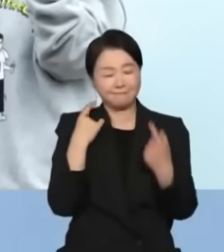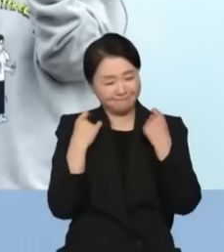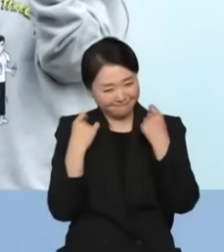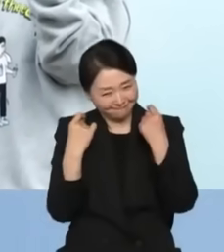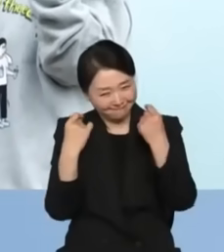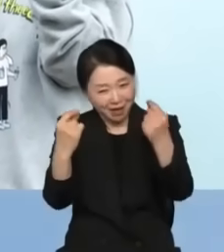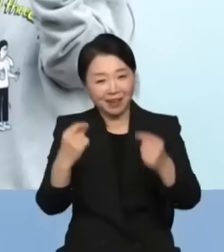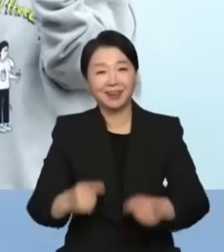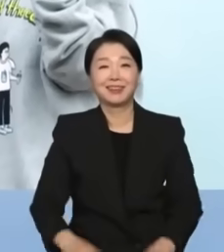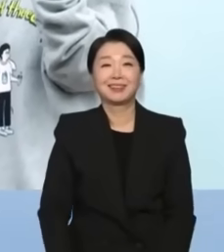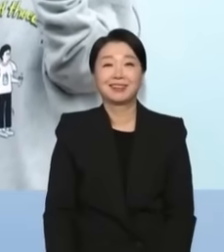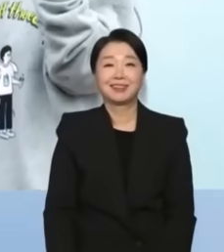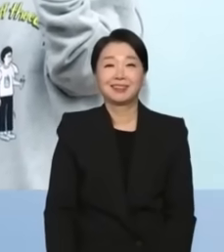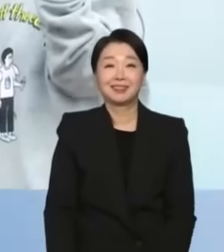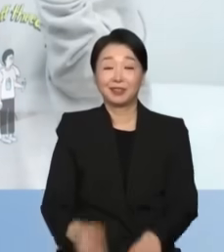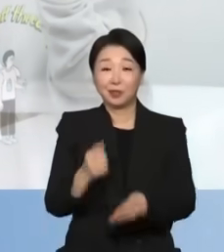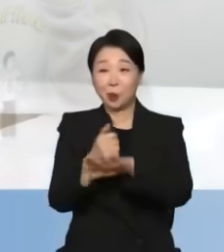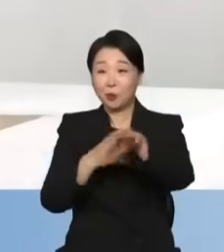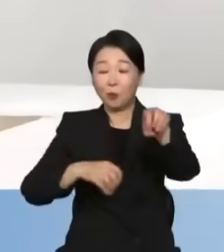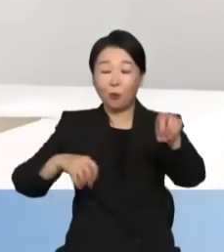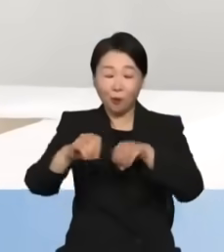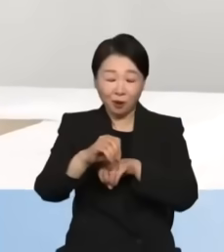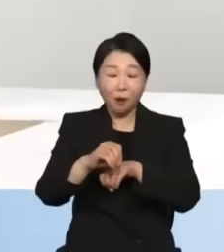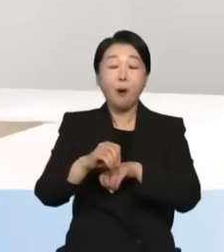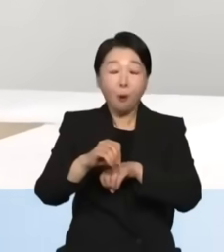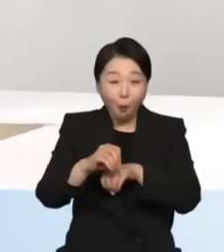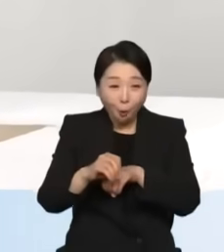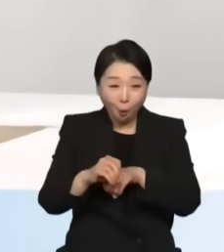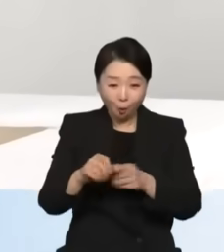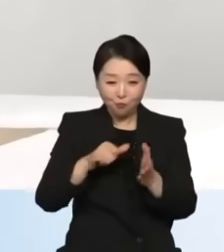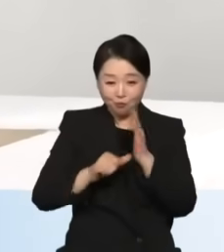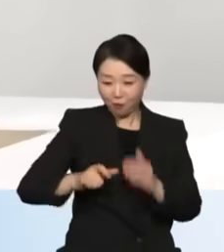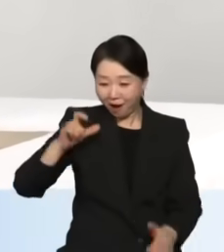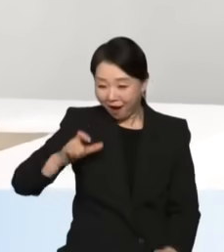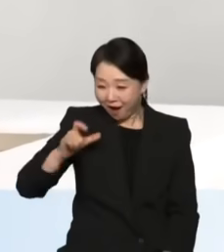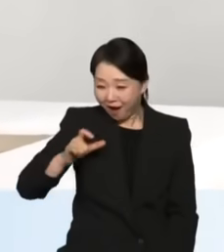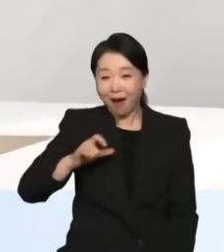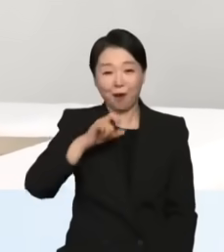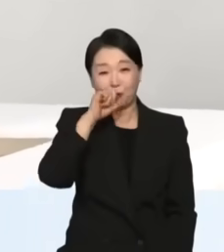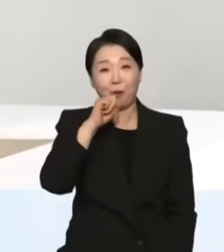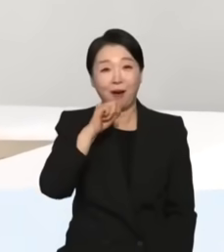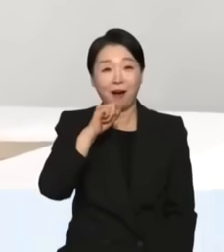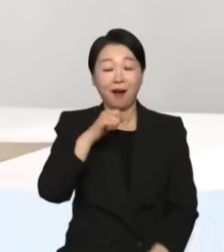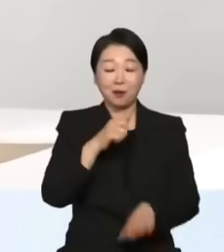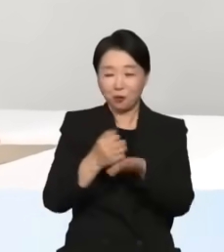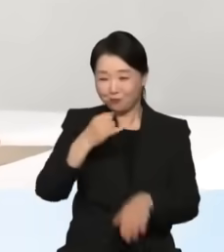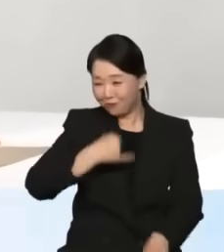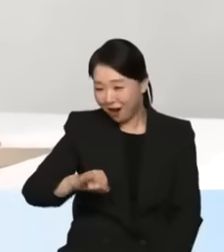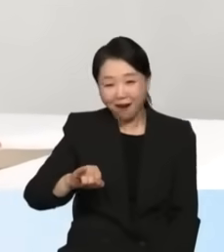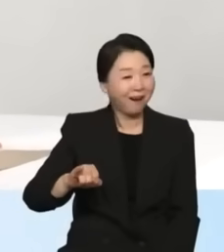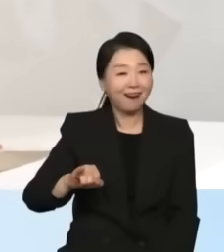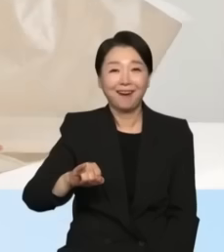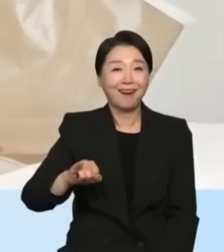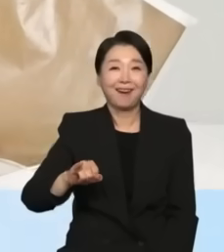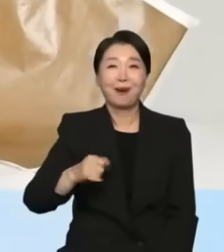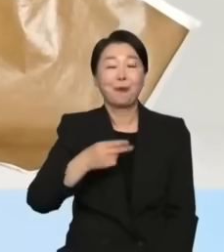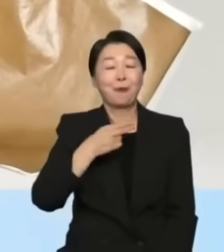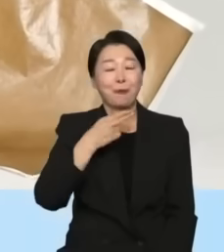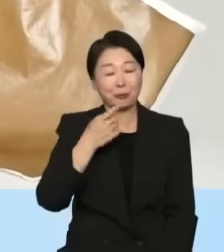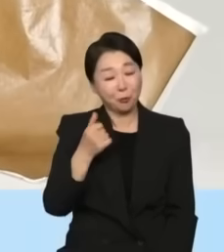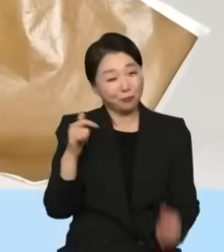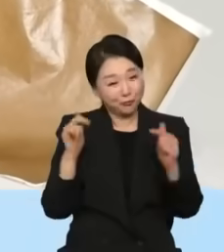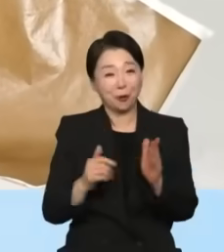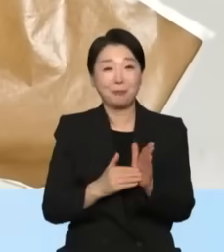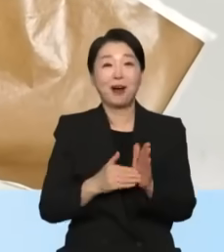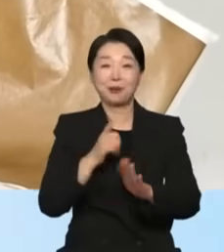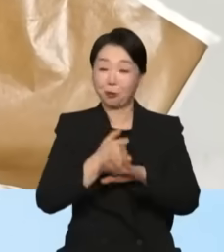예. 네. 그러면서 오히려 더 견고한 제품들을 만들어낼 수 있어서 불량률 일정인 측면에서 보면은 훨씬 더